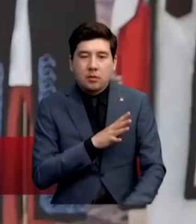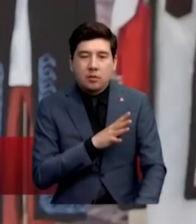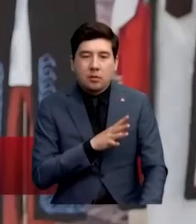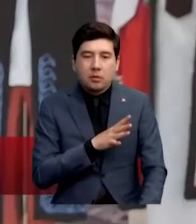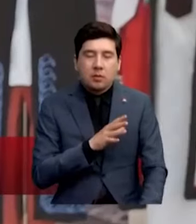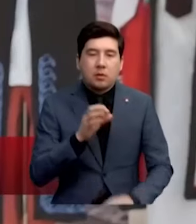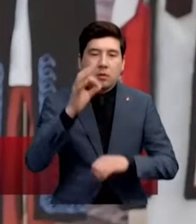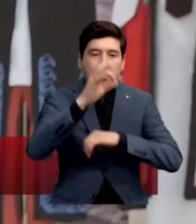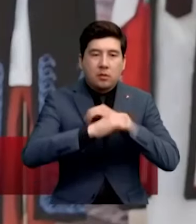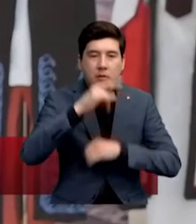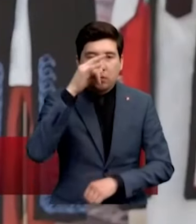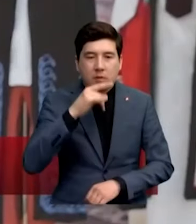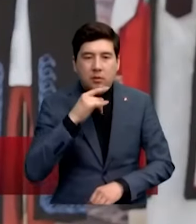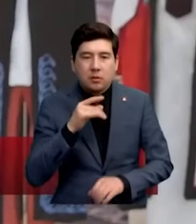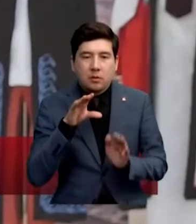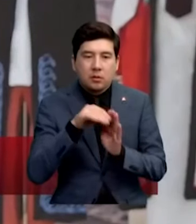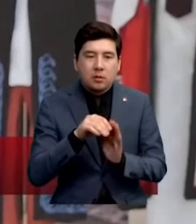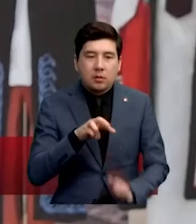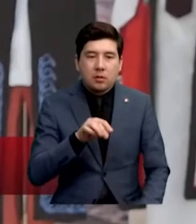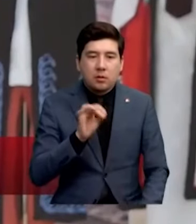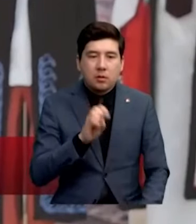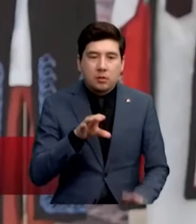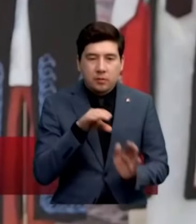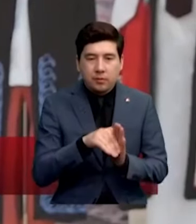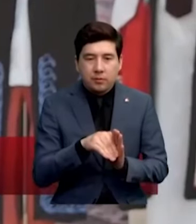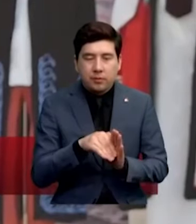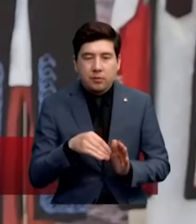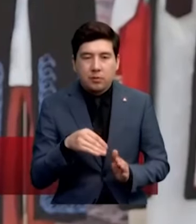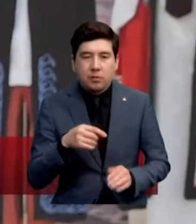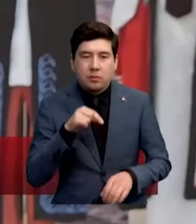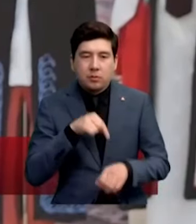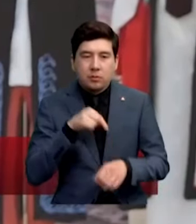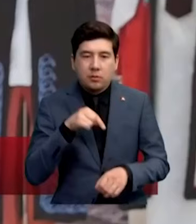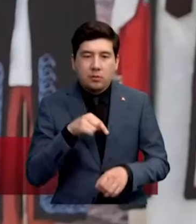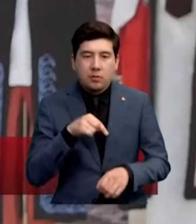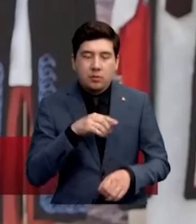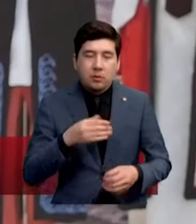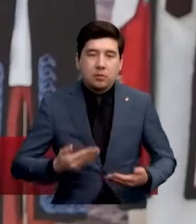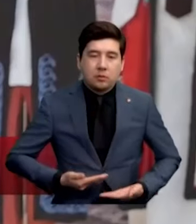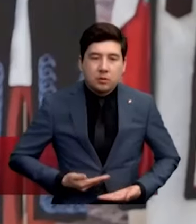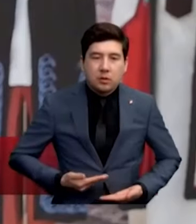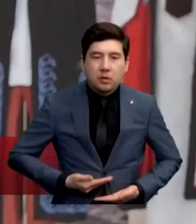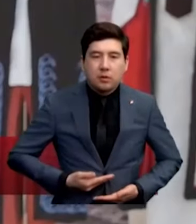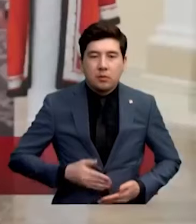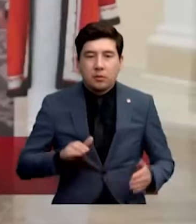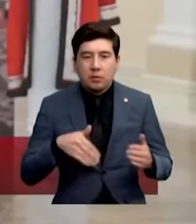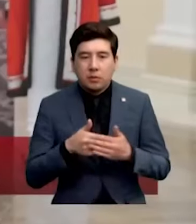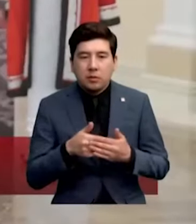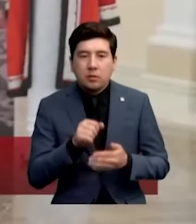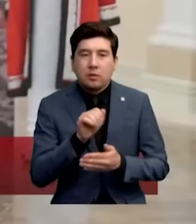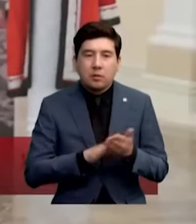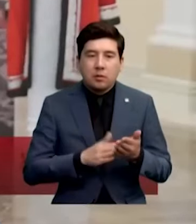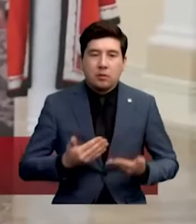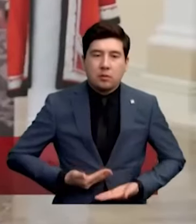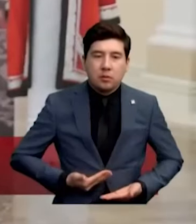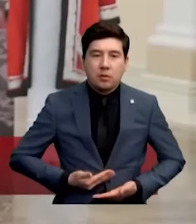Маңғыстауға келгендегі мына ішкі дүнием, біз әлі тірекеміз ғой. Біз әлі жасаймыз.